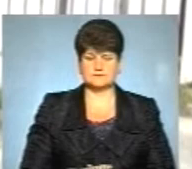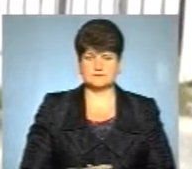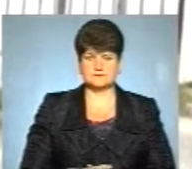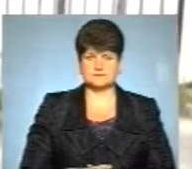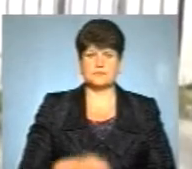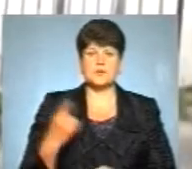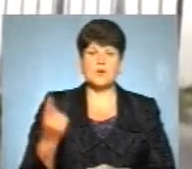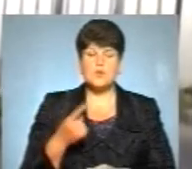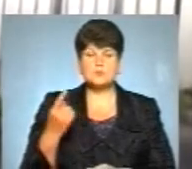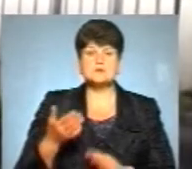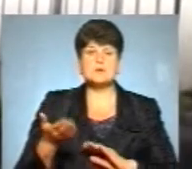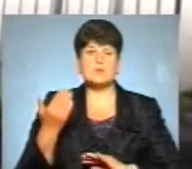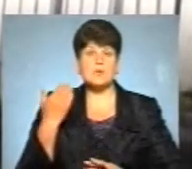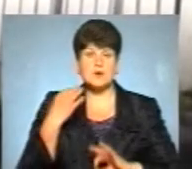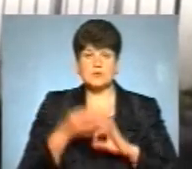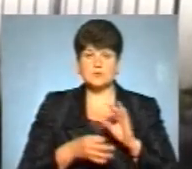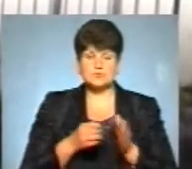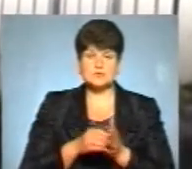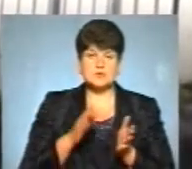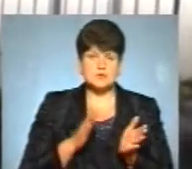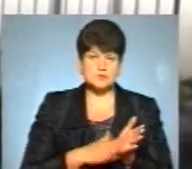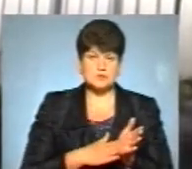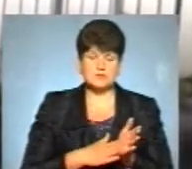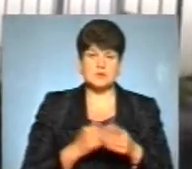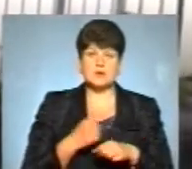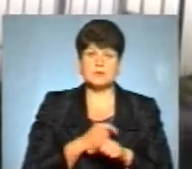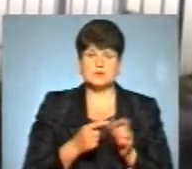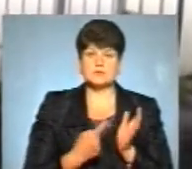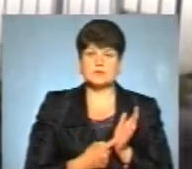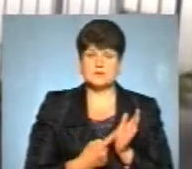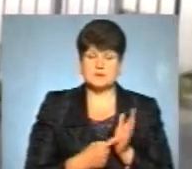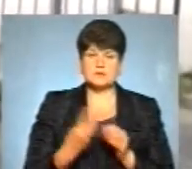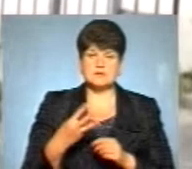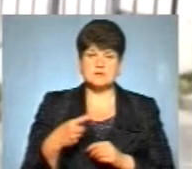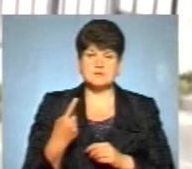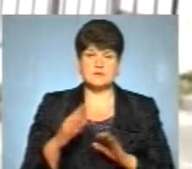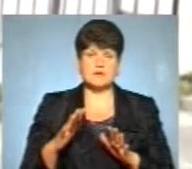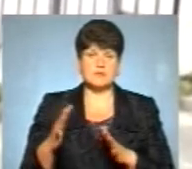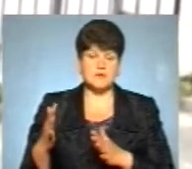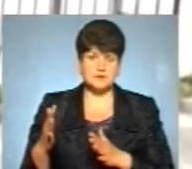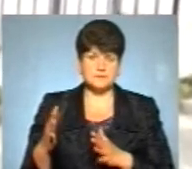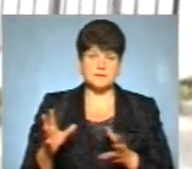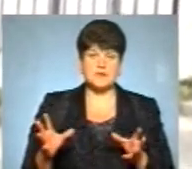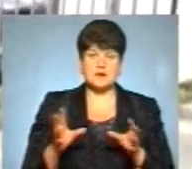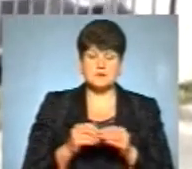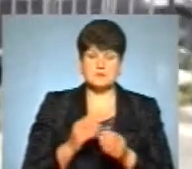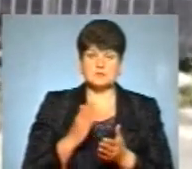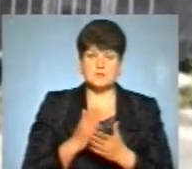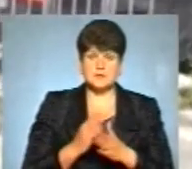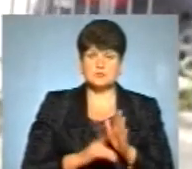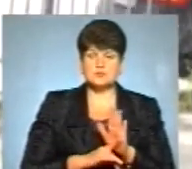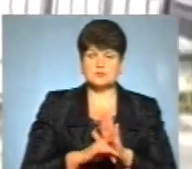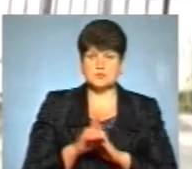В області за попередню добу зареєстровано лабораторно підтверджених 32 випадки. Разом ми маємо